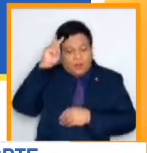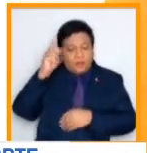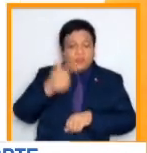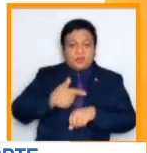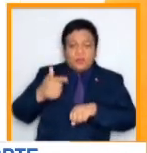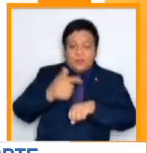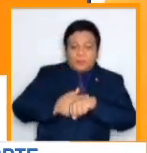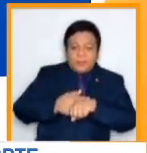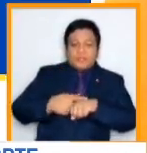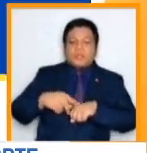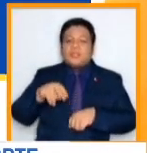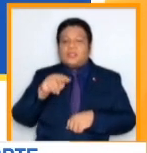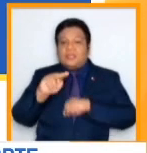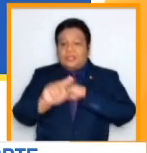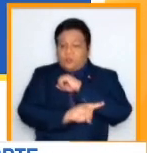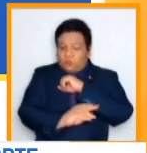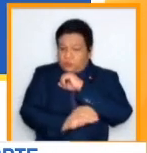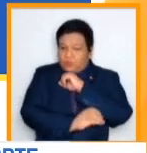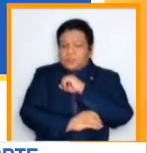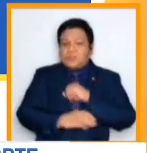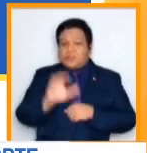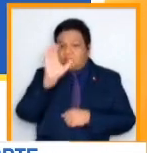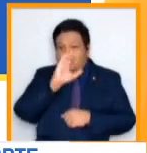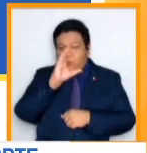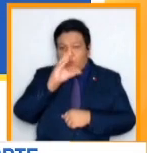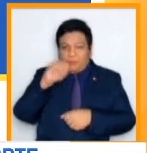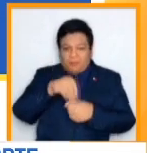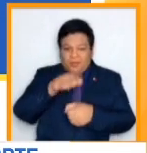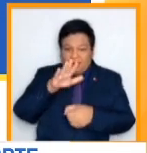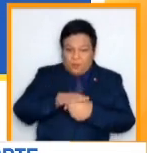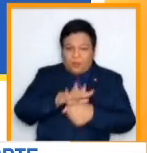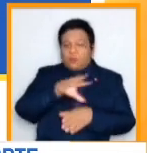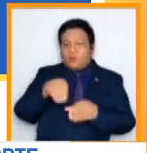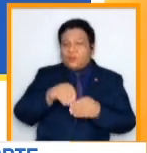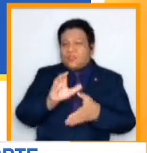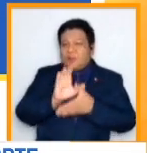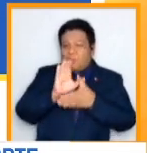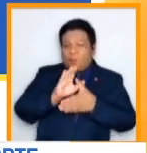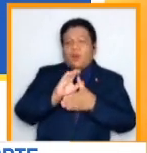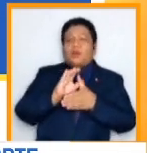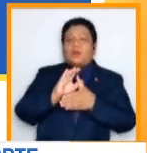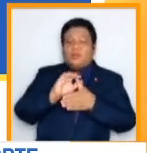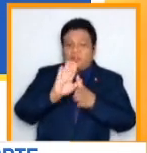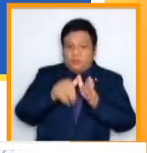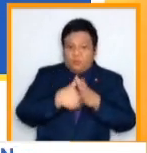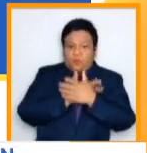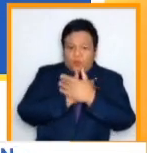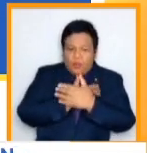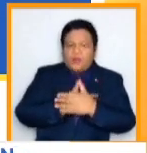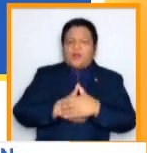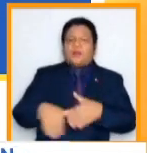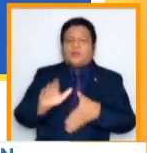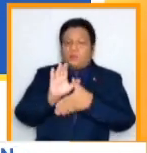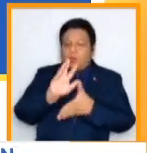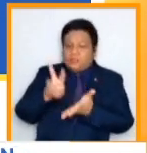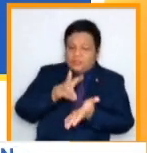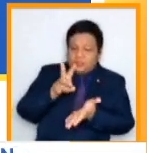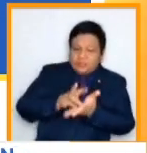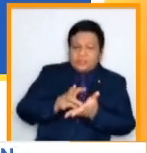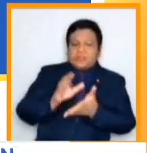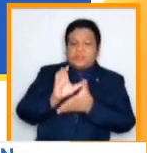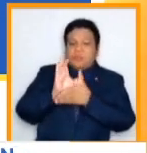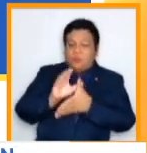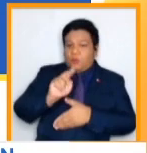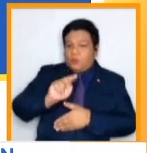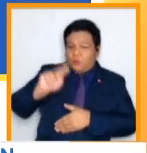City. Gayon din ang Zamboanga Sibugay, Zamboanga City, Zamboanga del Norte, Misamis Occidental, Iligan City, Davao